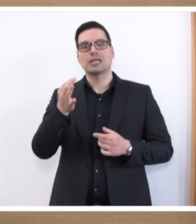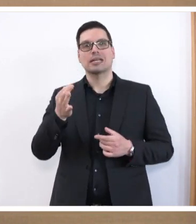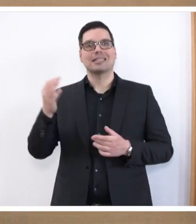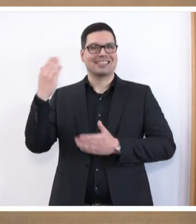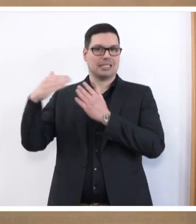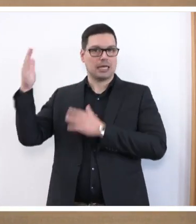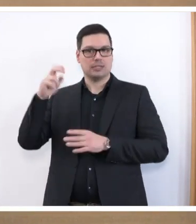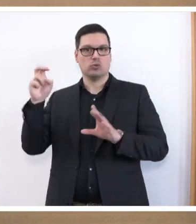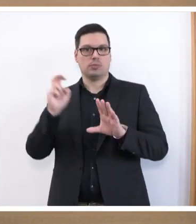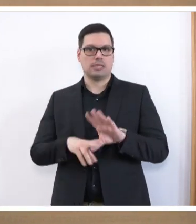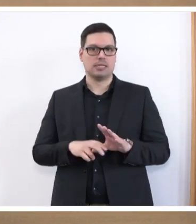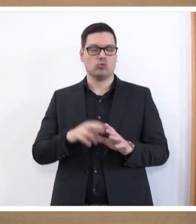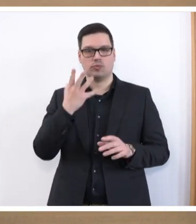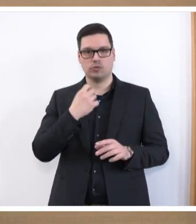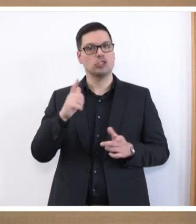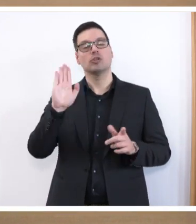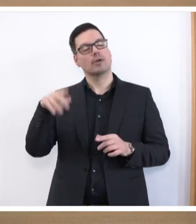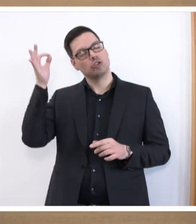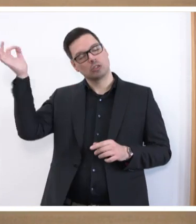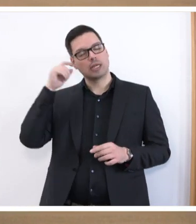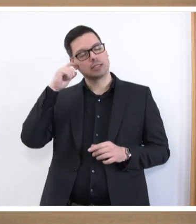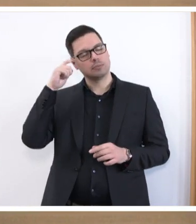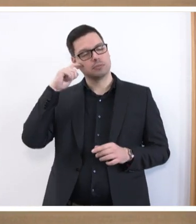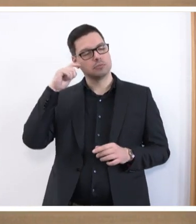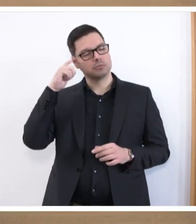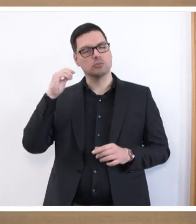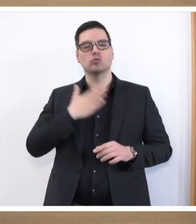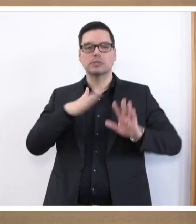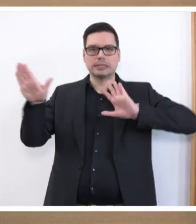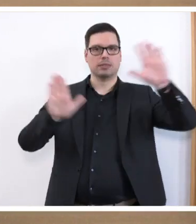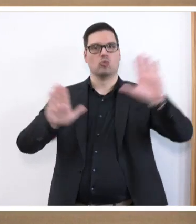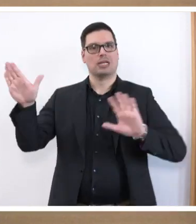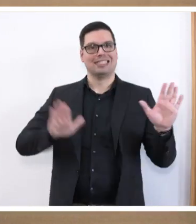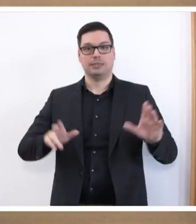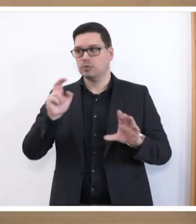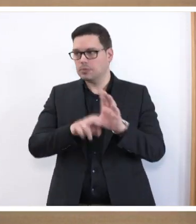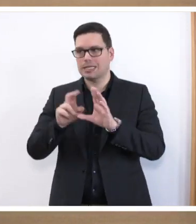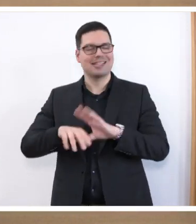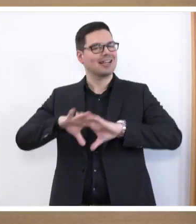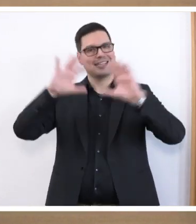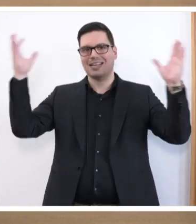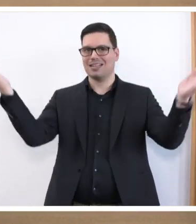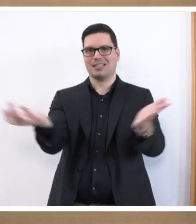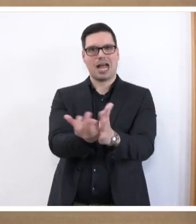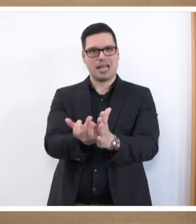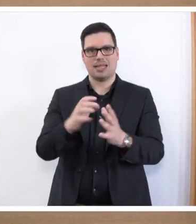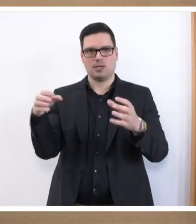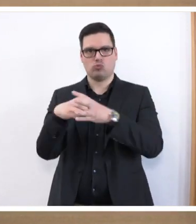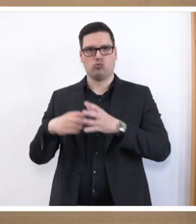an. Und das ist auch nicht falsch gedacht. Unsere Demokratie lebt schließlich von der Beteiligung aller